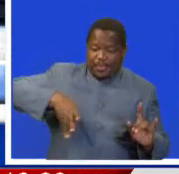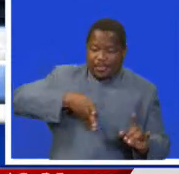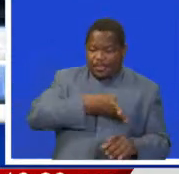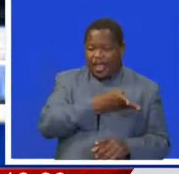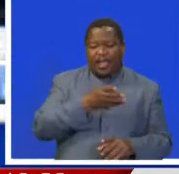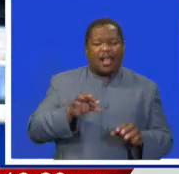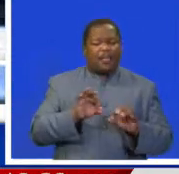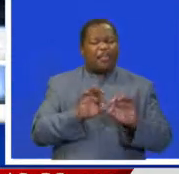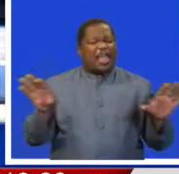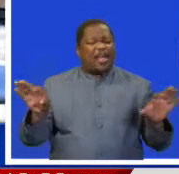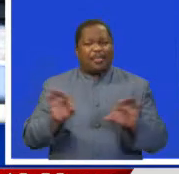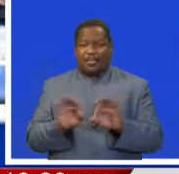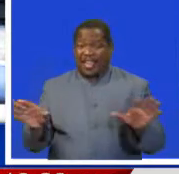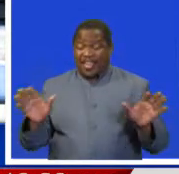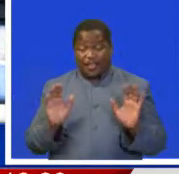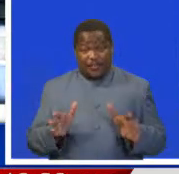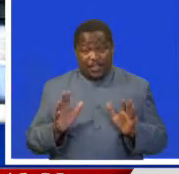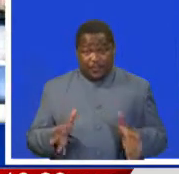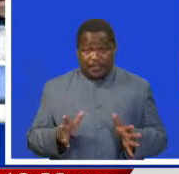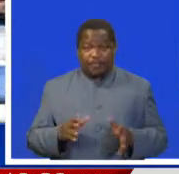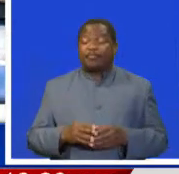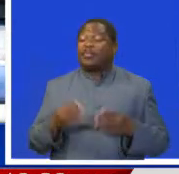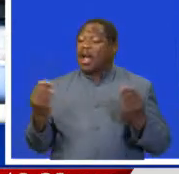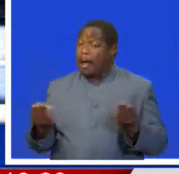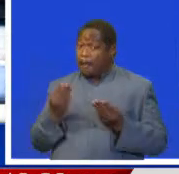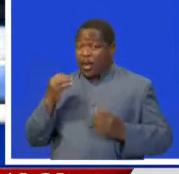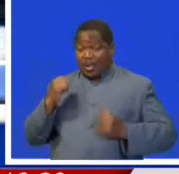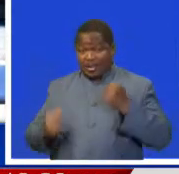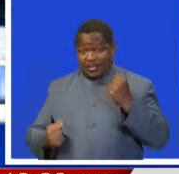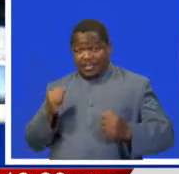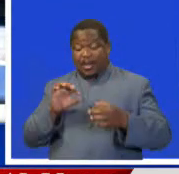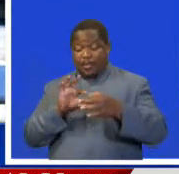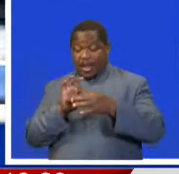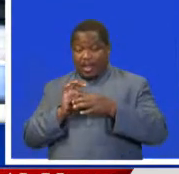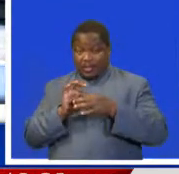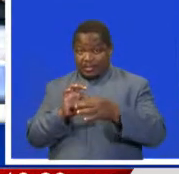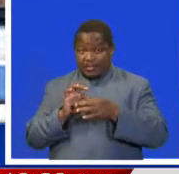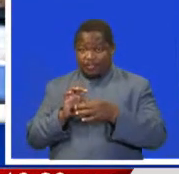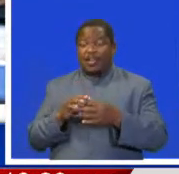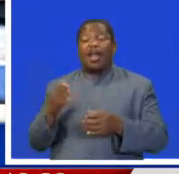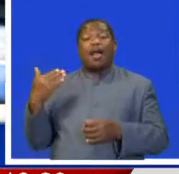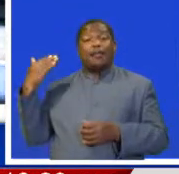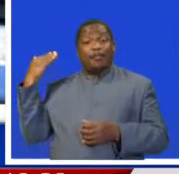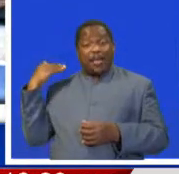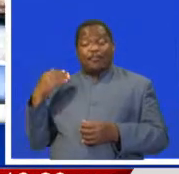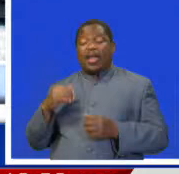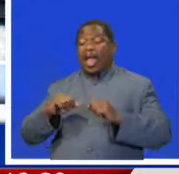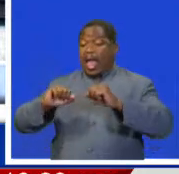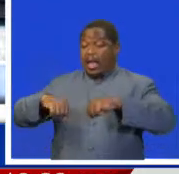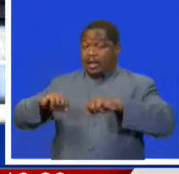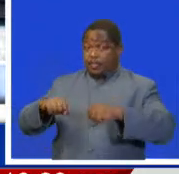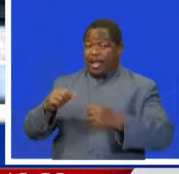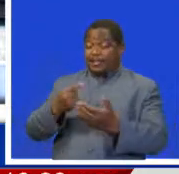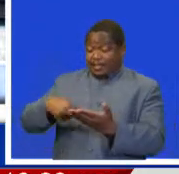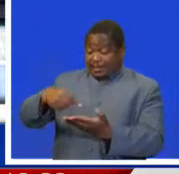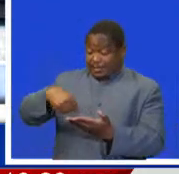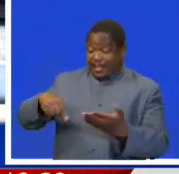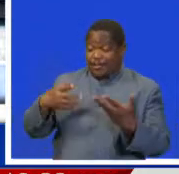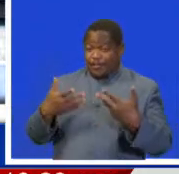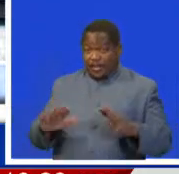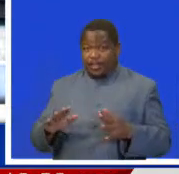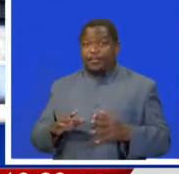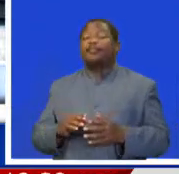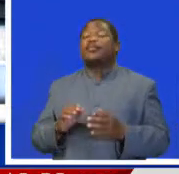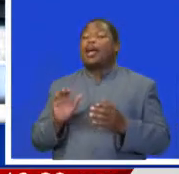babingijimi the association yabantu abagijimayo beyicitsa nje kusayina sivumelwane nayo labadlali